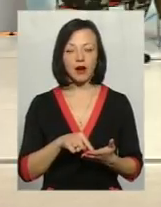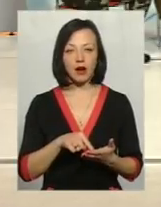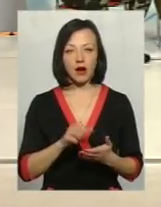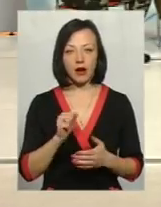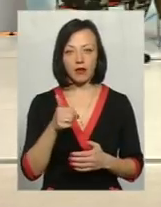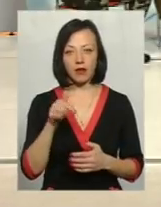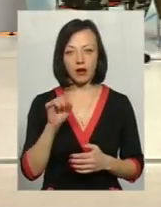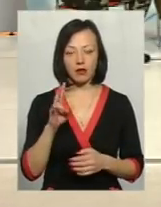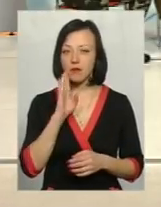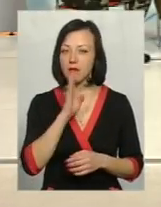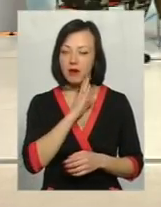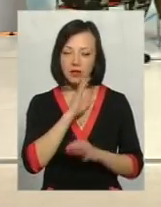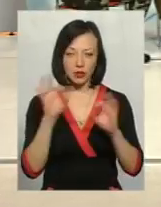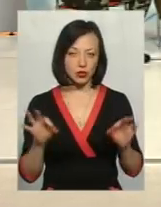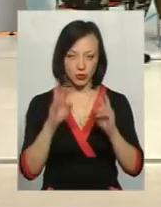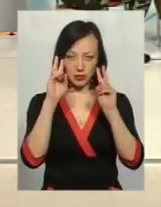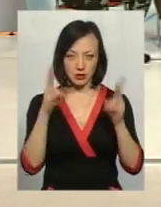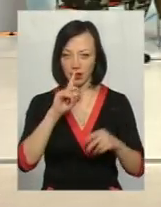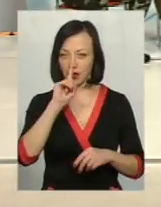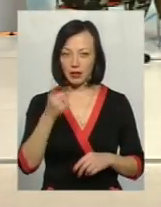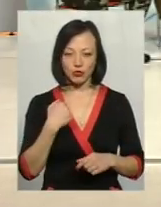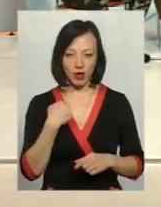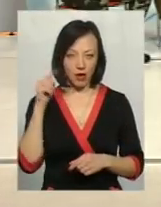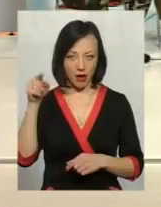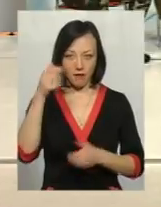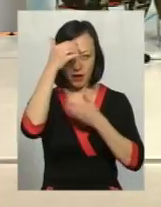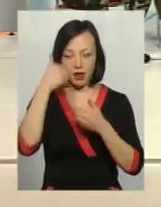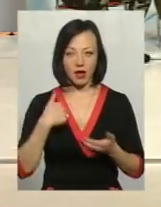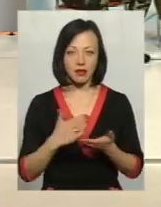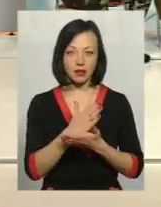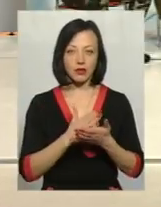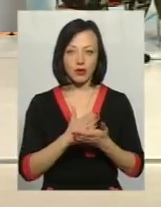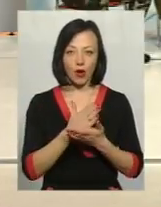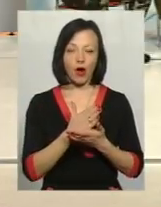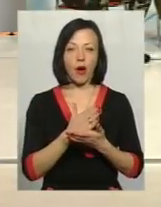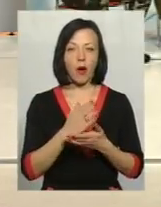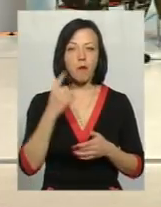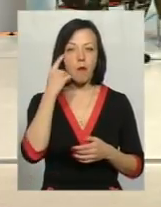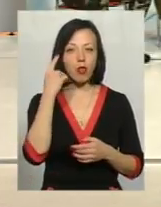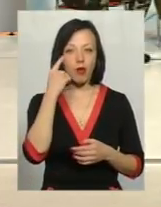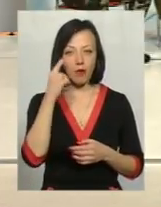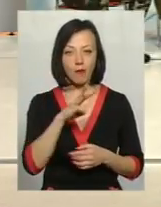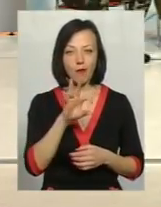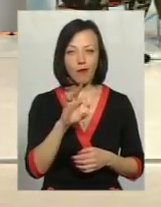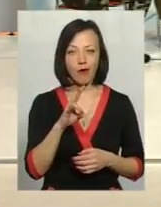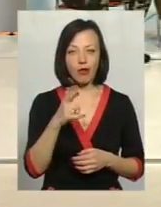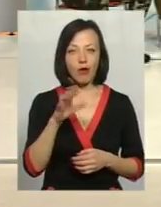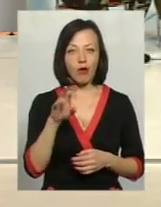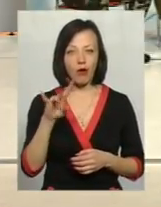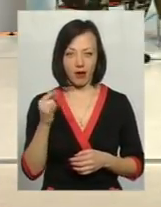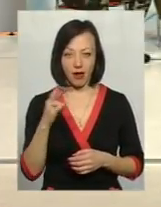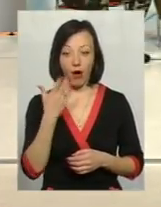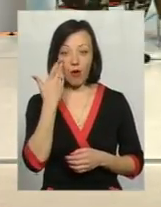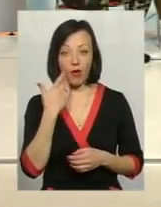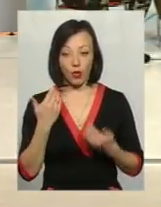мати мене не знала цілий рік, не знала, що я в Афганістані, я писав, що служу у Монголії. Вже коли нас вивели, то